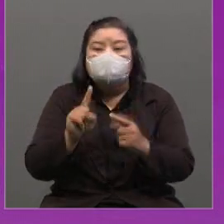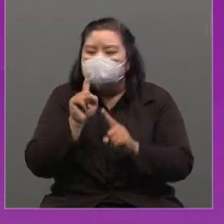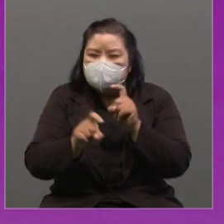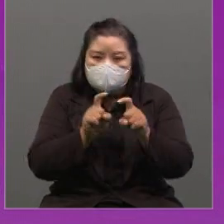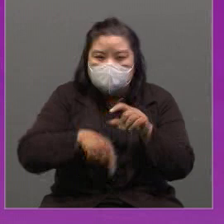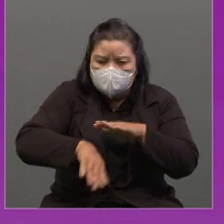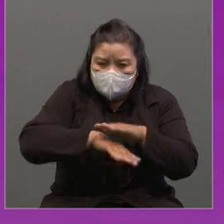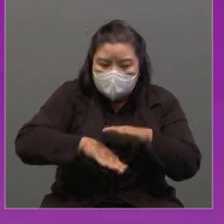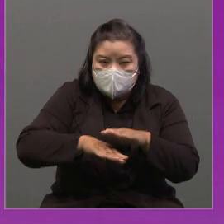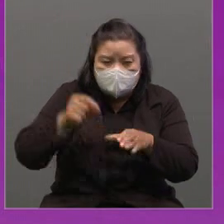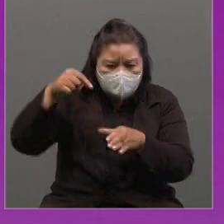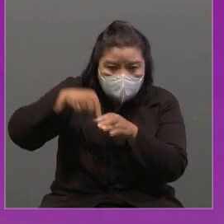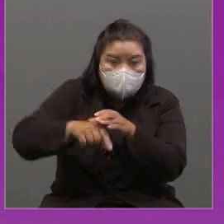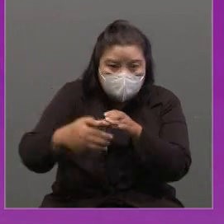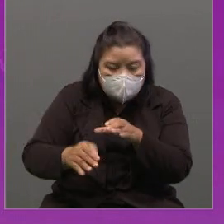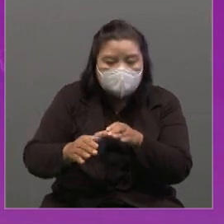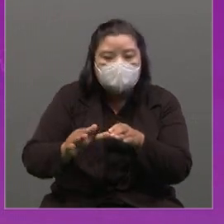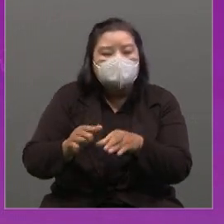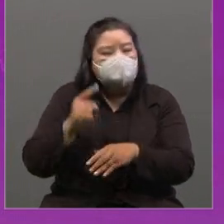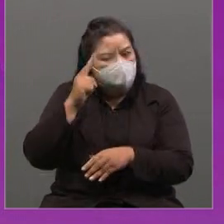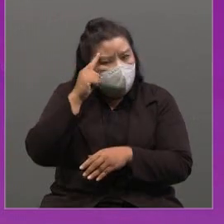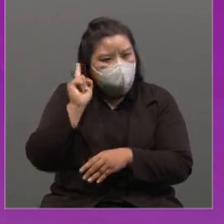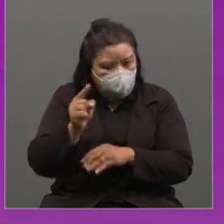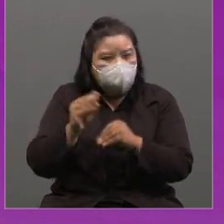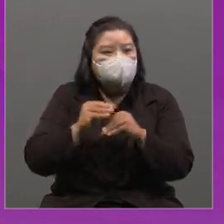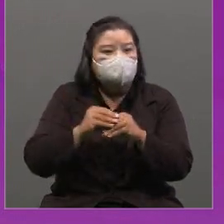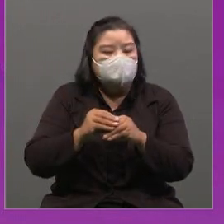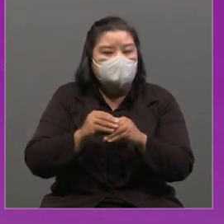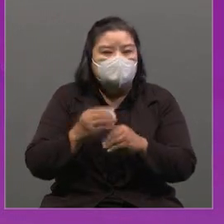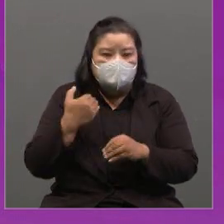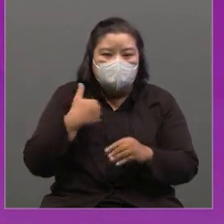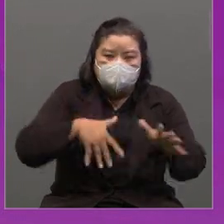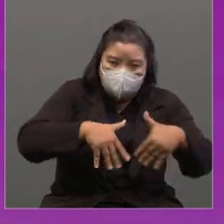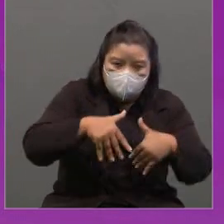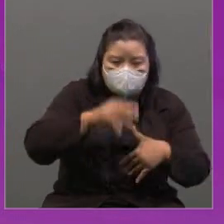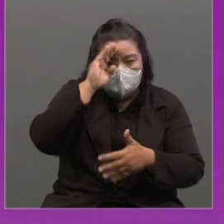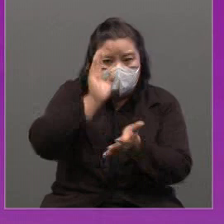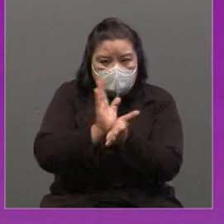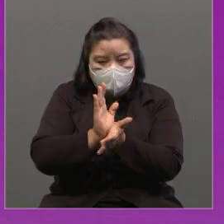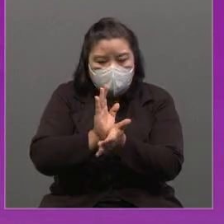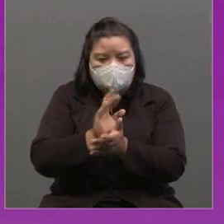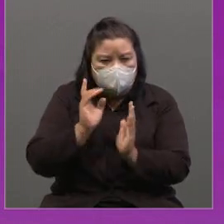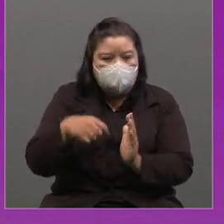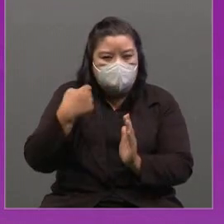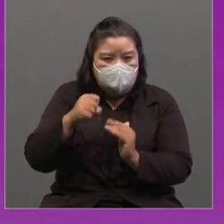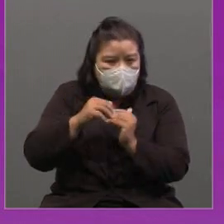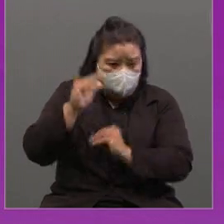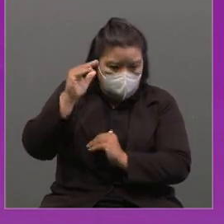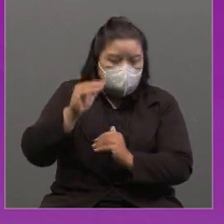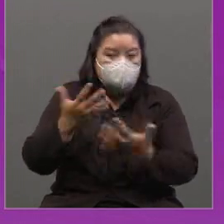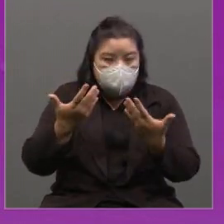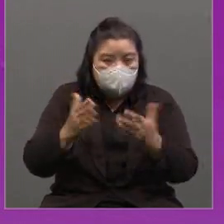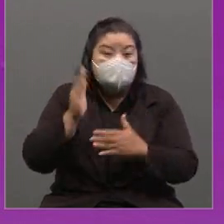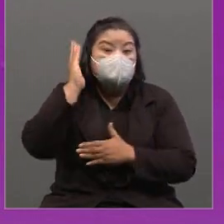ลเพิ่มเติมไม่น่าจะหมดแค่นี้นะคะเพราะฉะนั้นผู้เกี่ยวข้องไม่ว่าจะเป็นตำรวจและพลเรือนก็น่าจะมีมากกว่านี้ค่ะส่วนตัวในบอยอย่